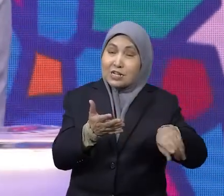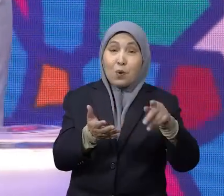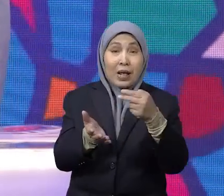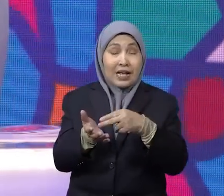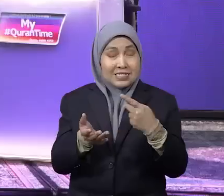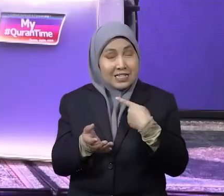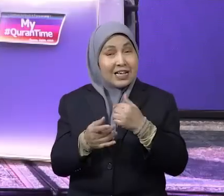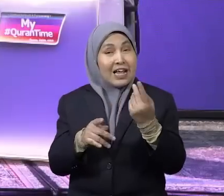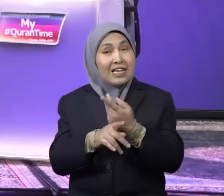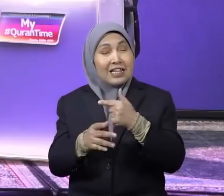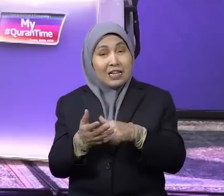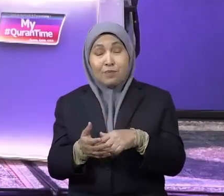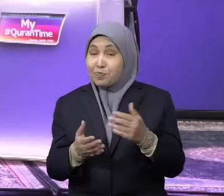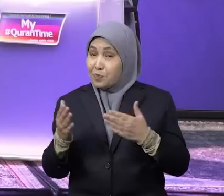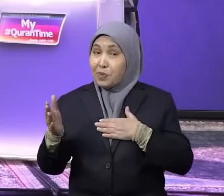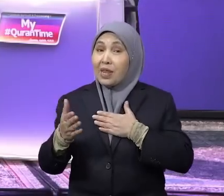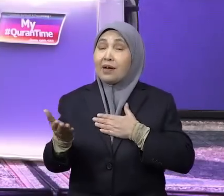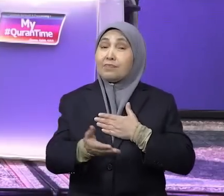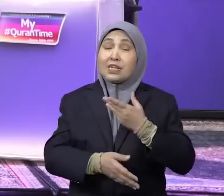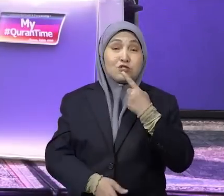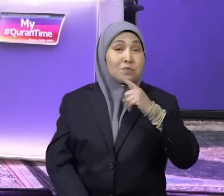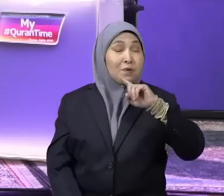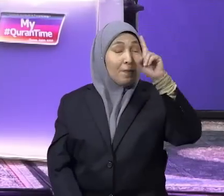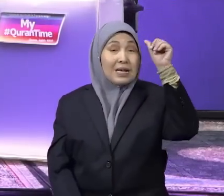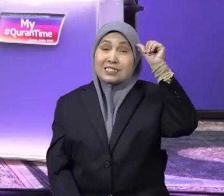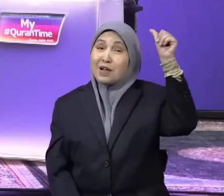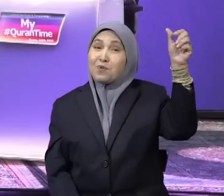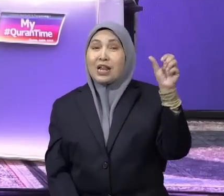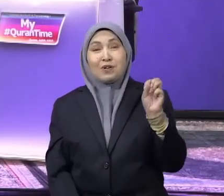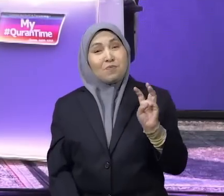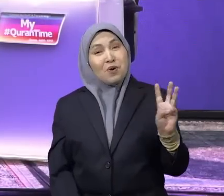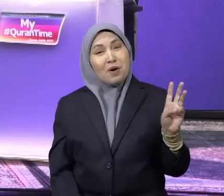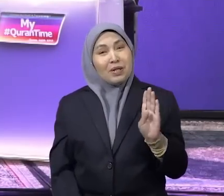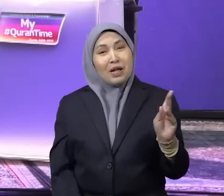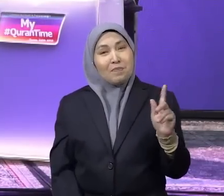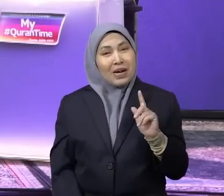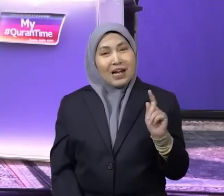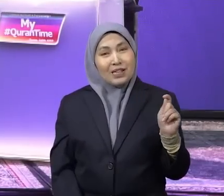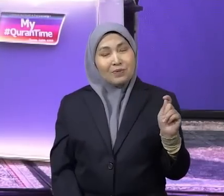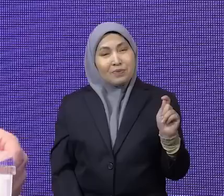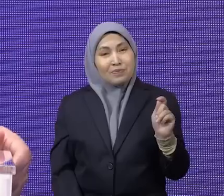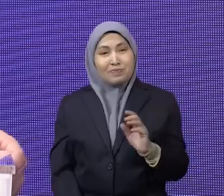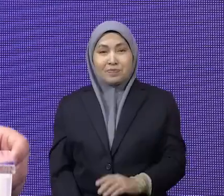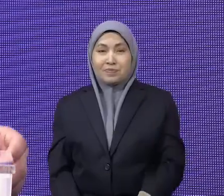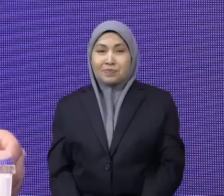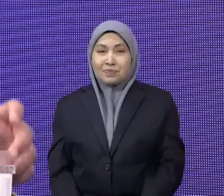ini. Silakan Fadhil Ustaz. Bismillahirrahmanirrahim. Assalamualaikum warahmatullahi ta'ala